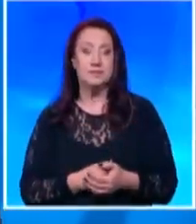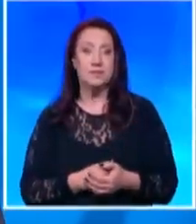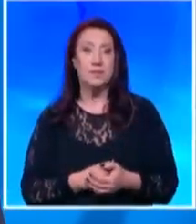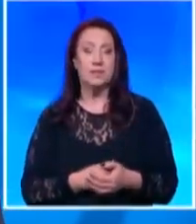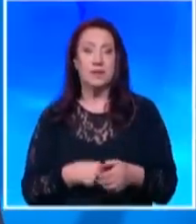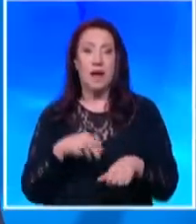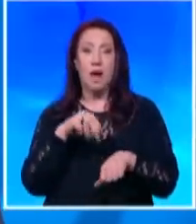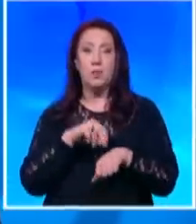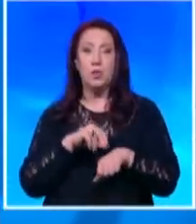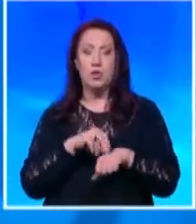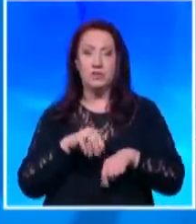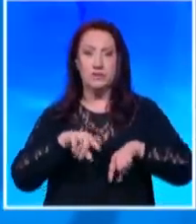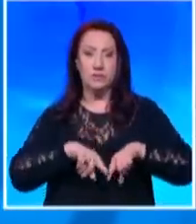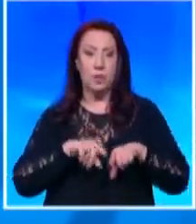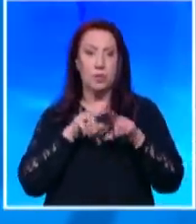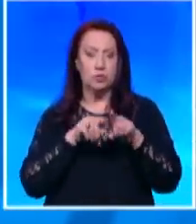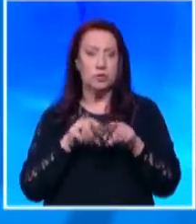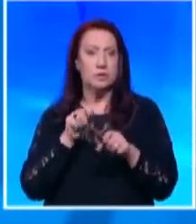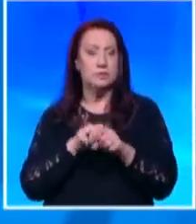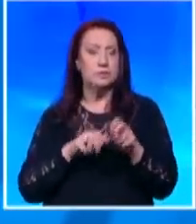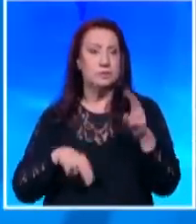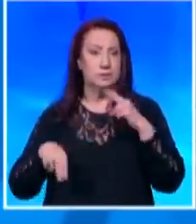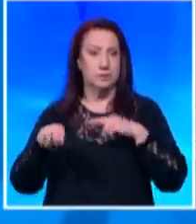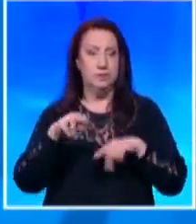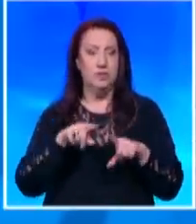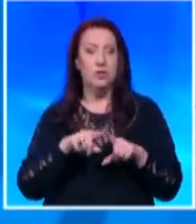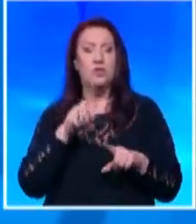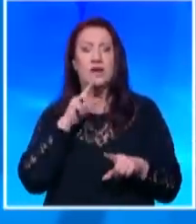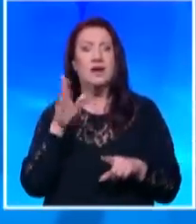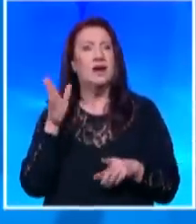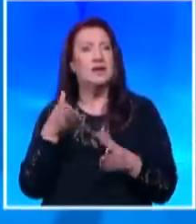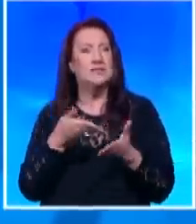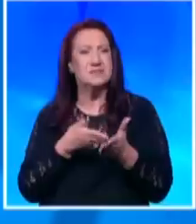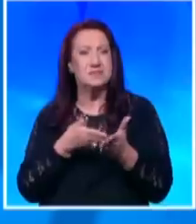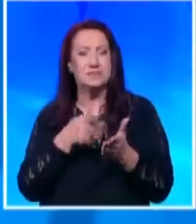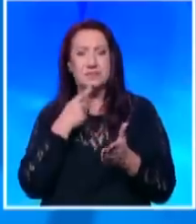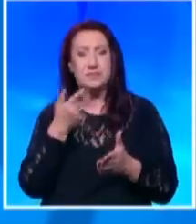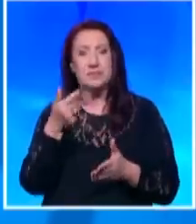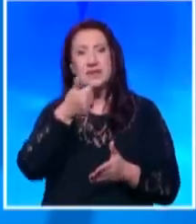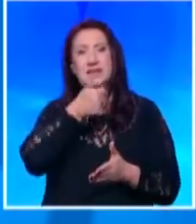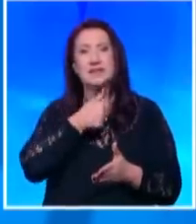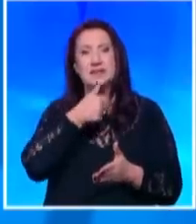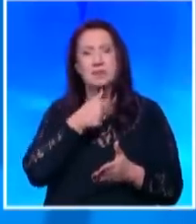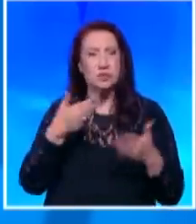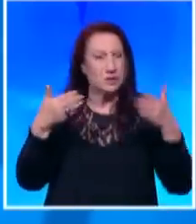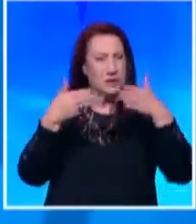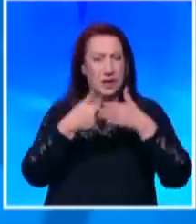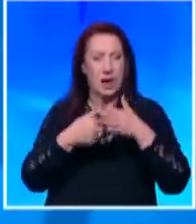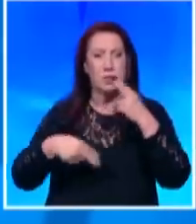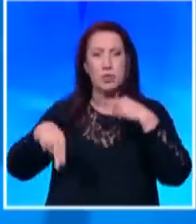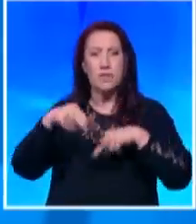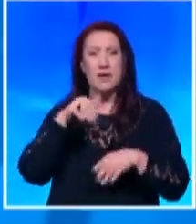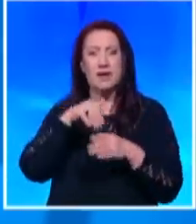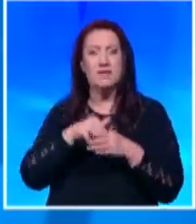Пловдивската прокуратура извършва проверка на акцията в дискотека в нощта срещу събота, след постъпила жалба против действията на